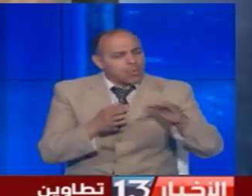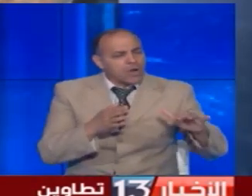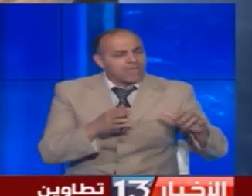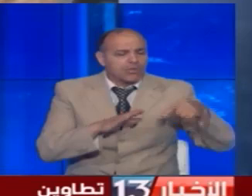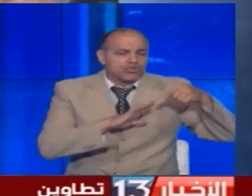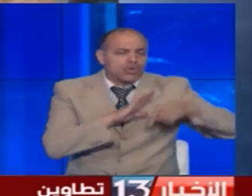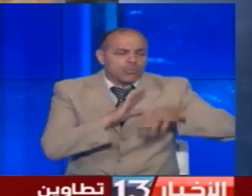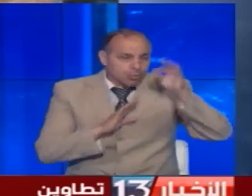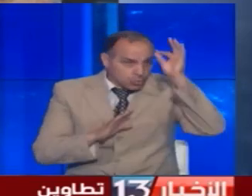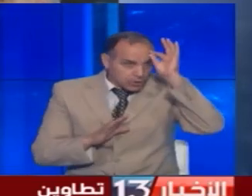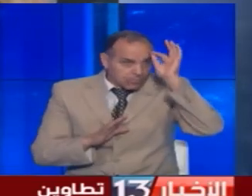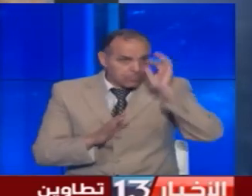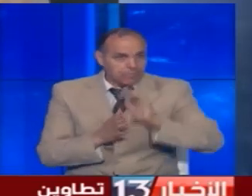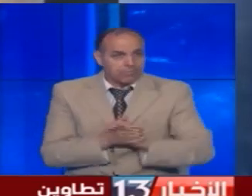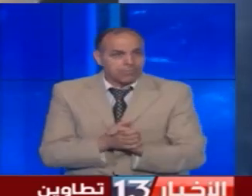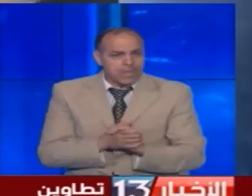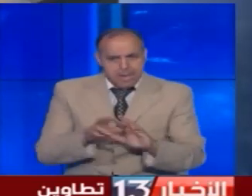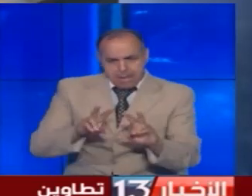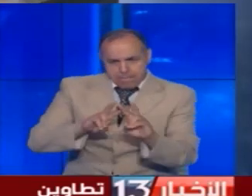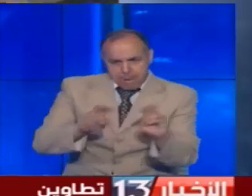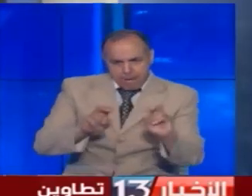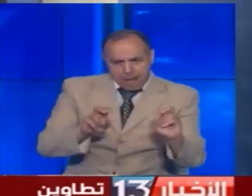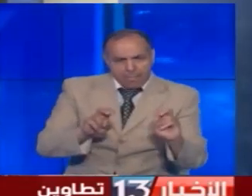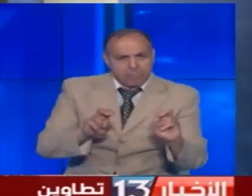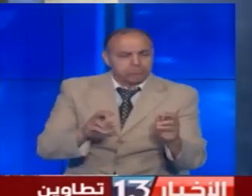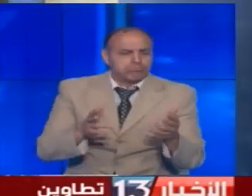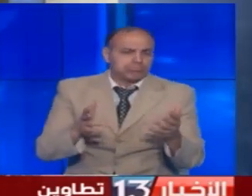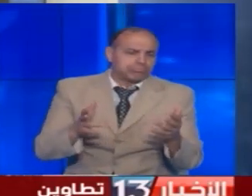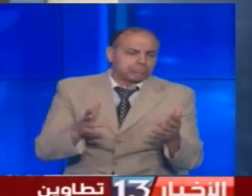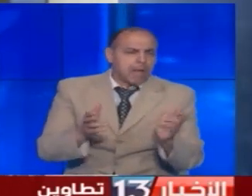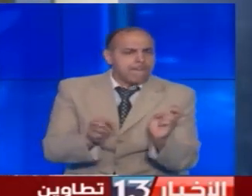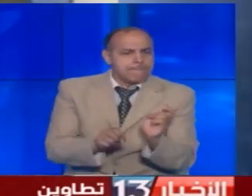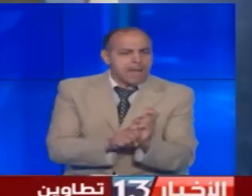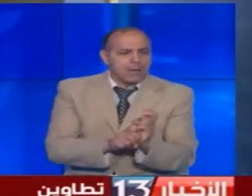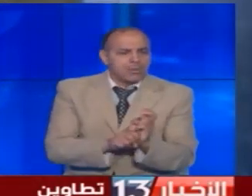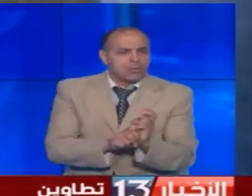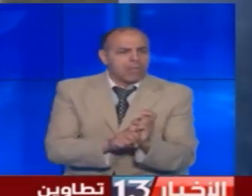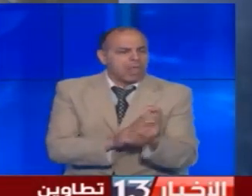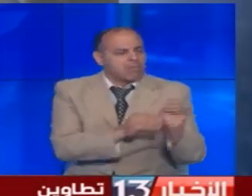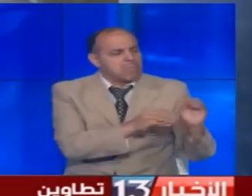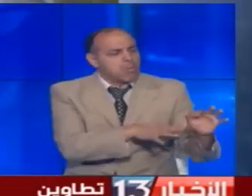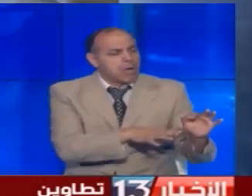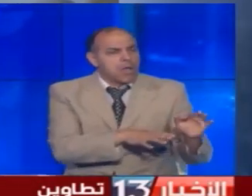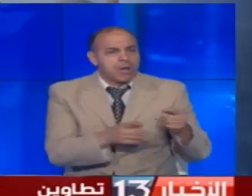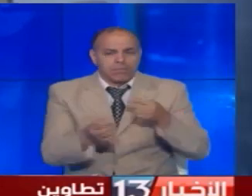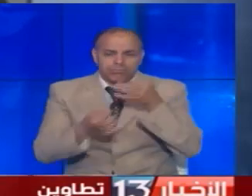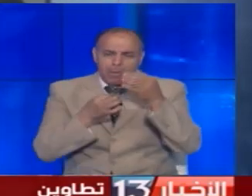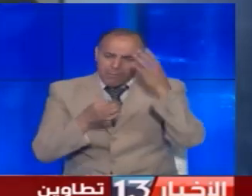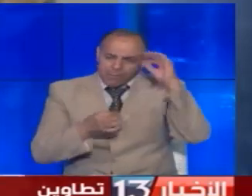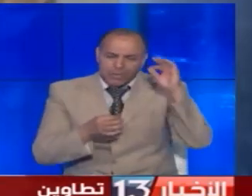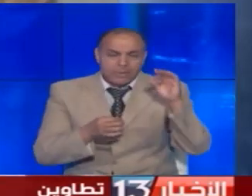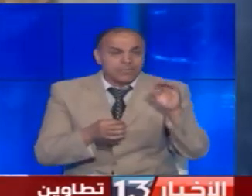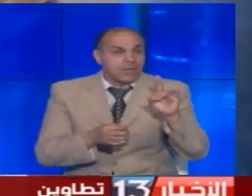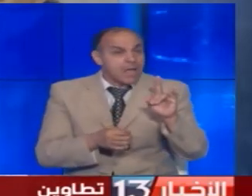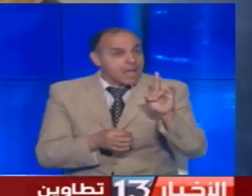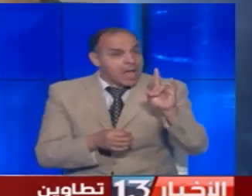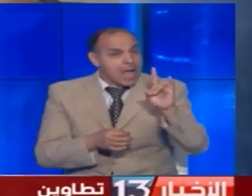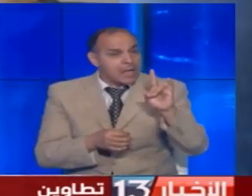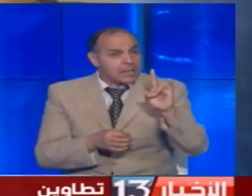الجنوب التونسي. دراسات وأبحاث بقيت في الرفوف بحسب المختصين